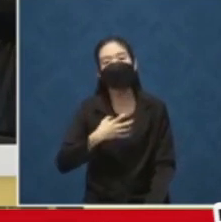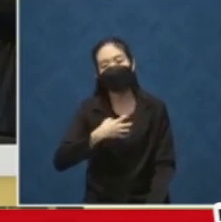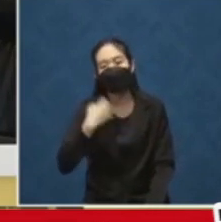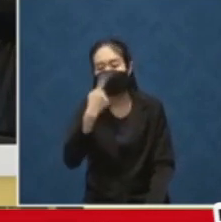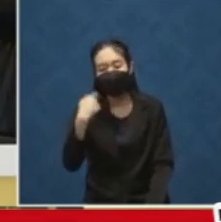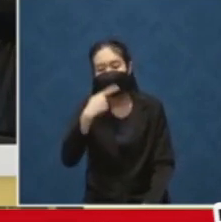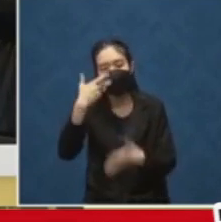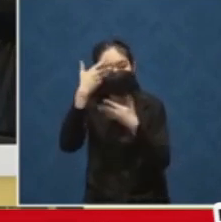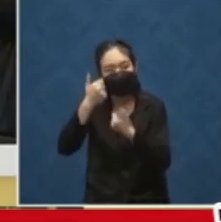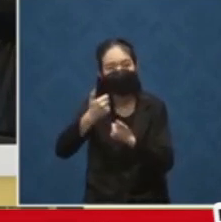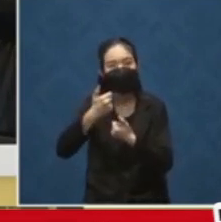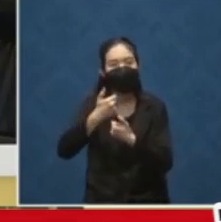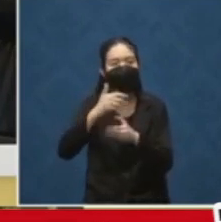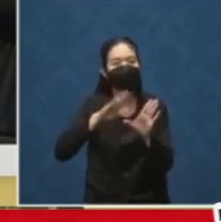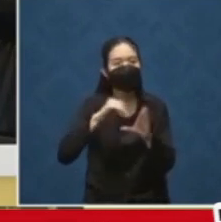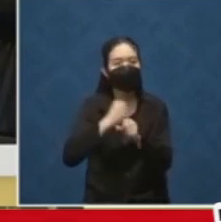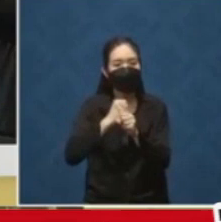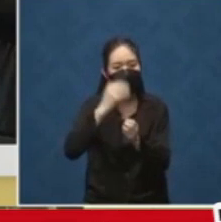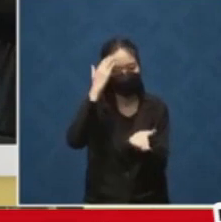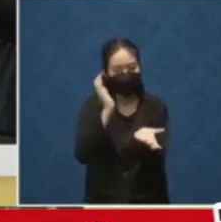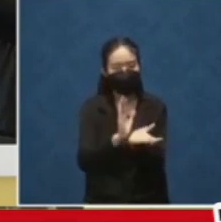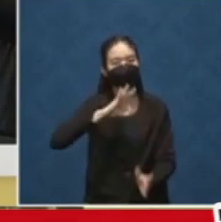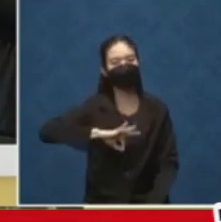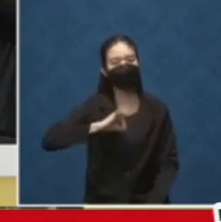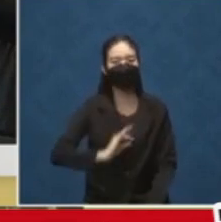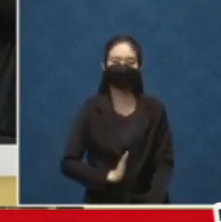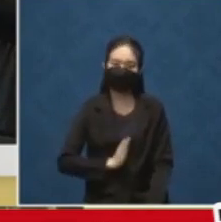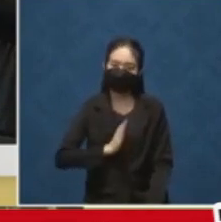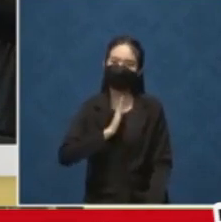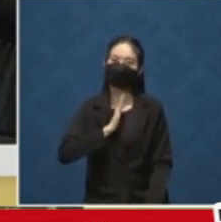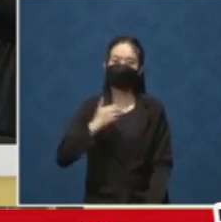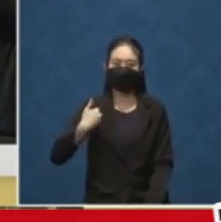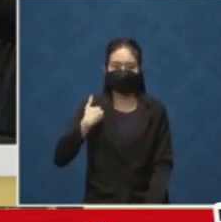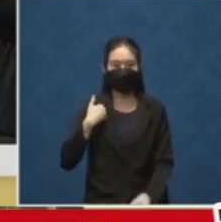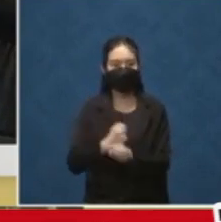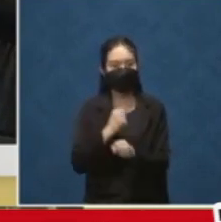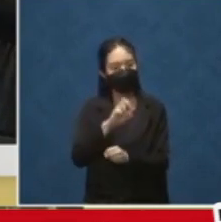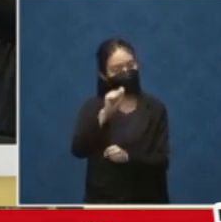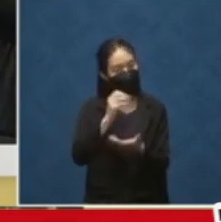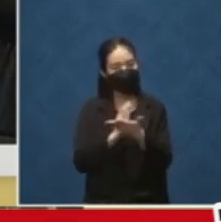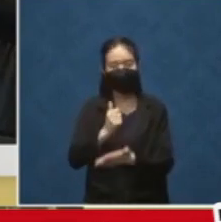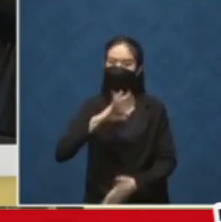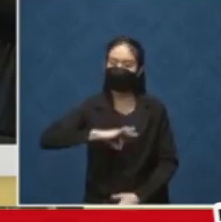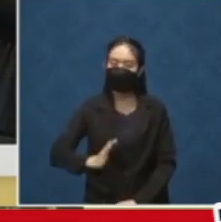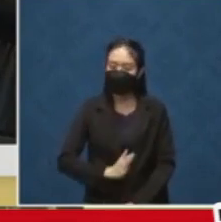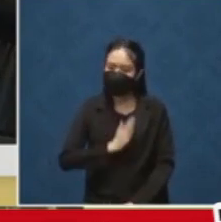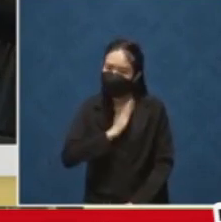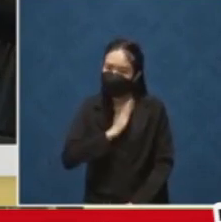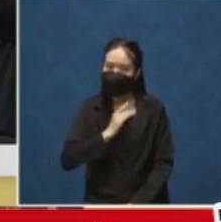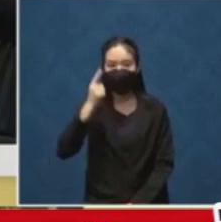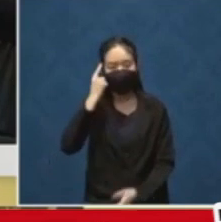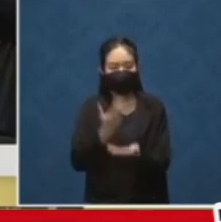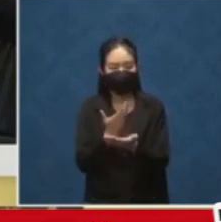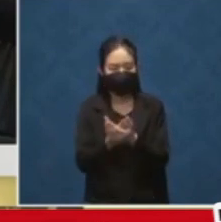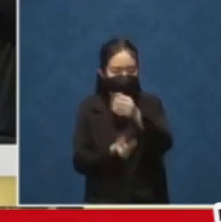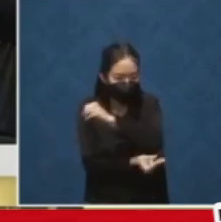ผมพูดอยากให้ตำรวจที่เข้าไปสอบเขามีสัasure kaleความเชื่อมันว่าเขาได้มาโดยบลิสุยุธิทํา